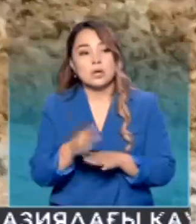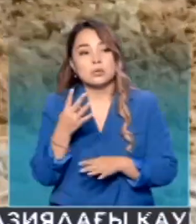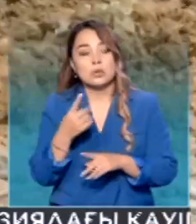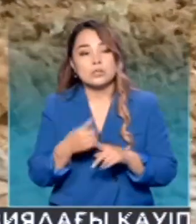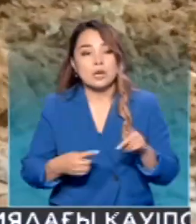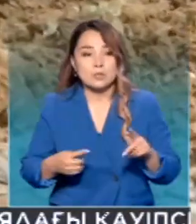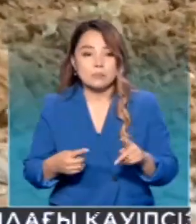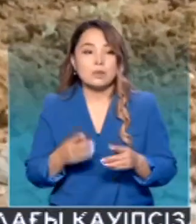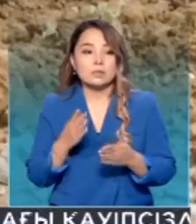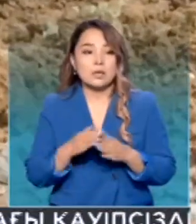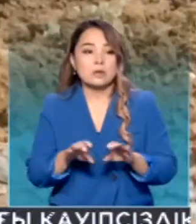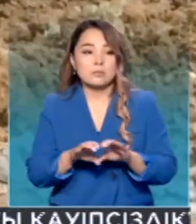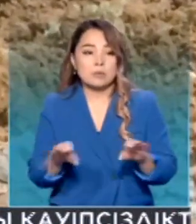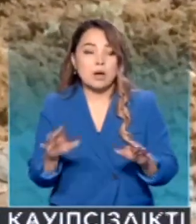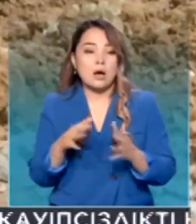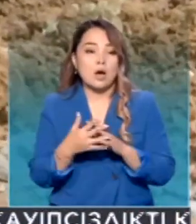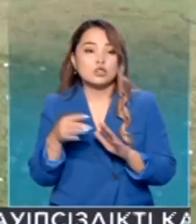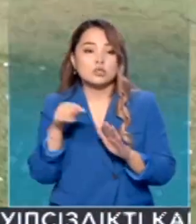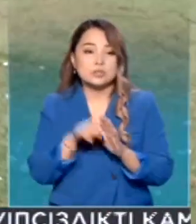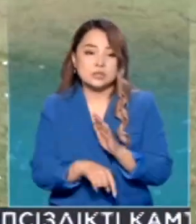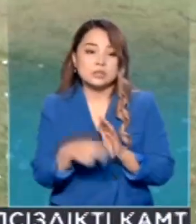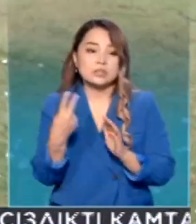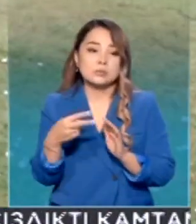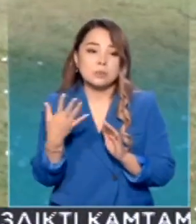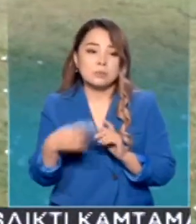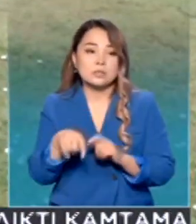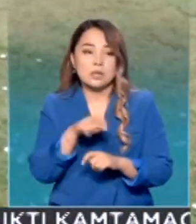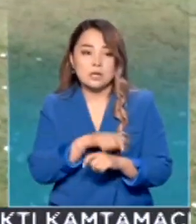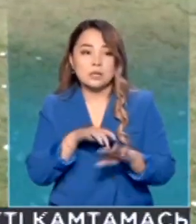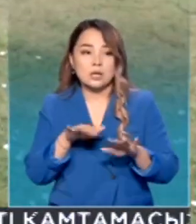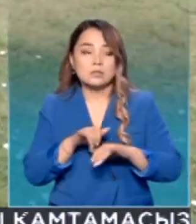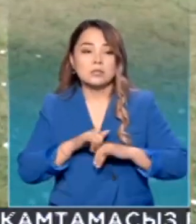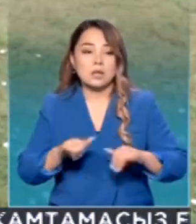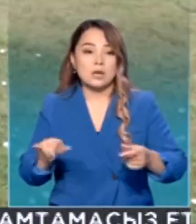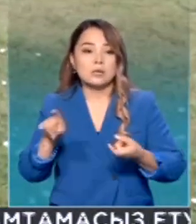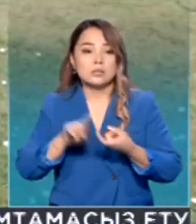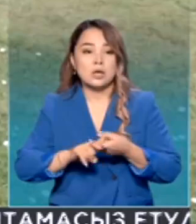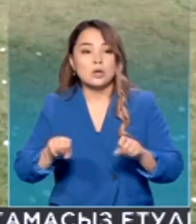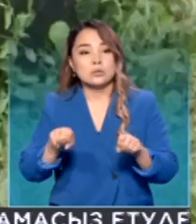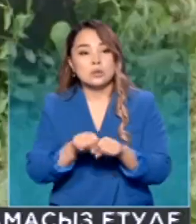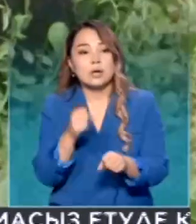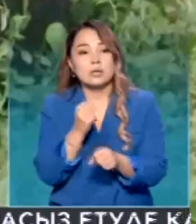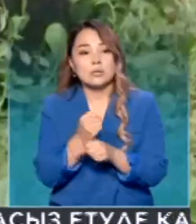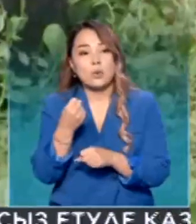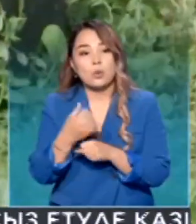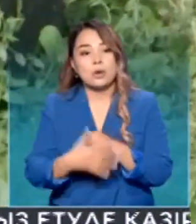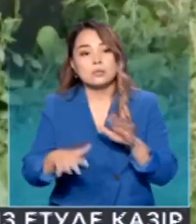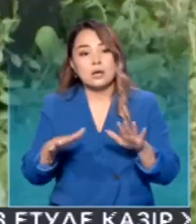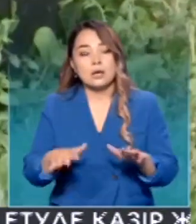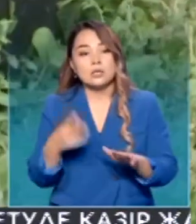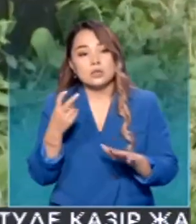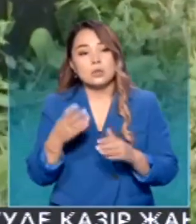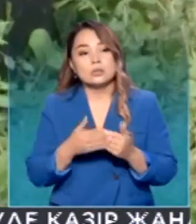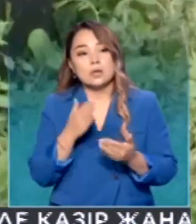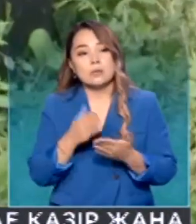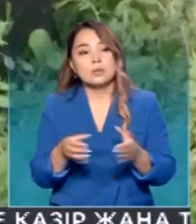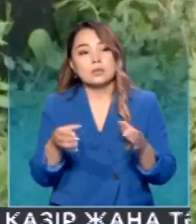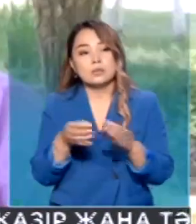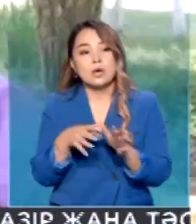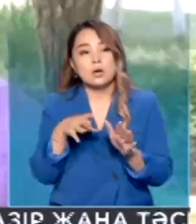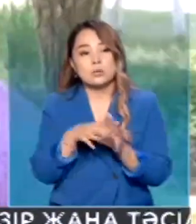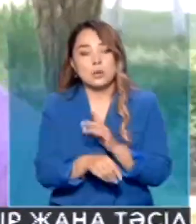шақырым магистральды құбыр, ауыл ішіне 25 шақырым тарату құбыры тартылған. Орталық желге 200-ден астам абонент